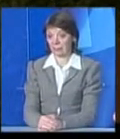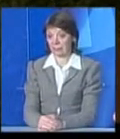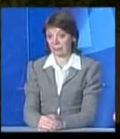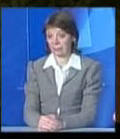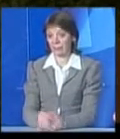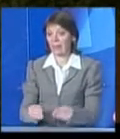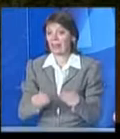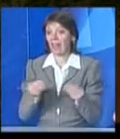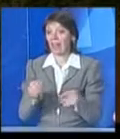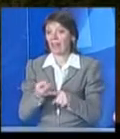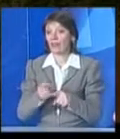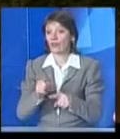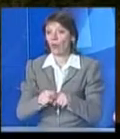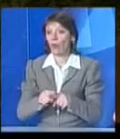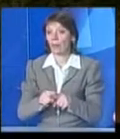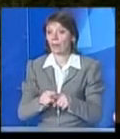дає оцю ноту